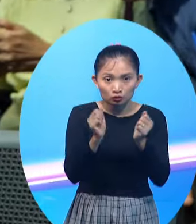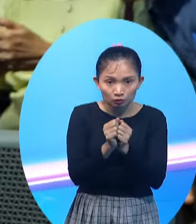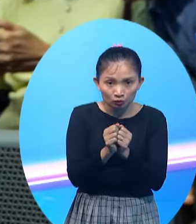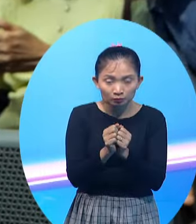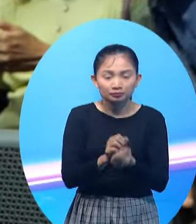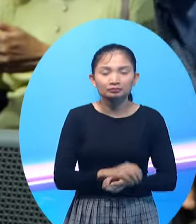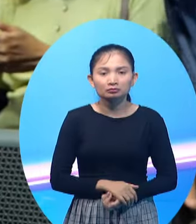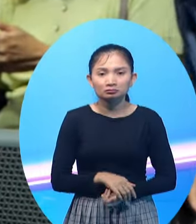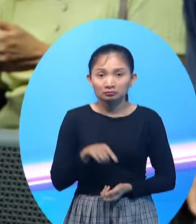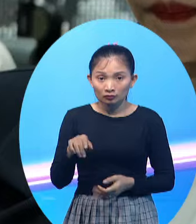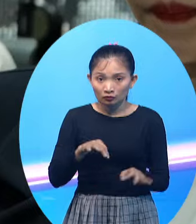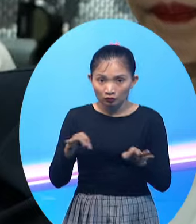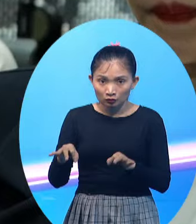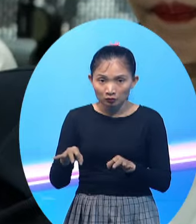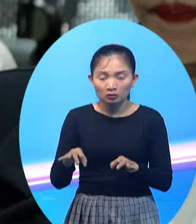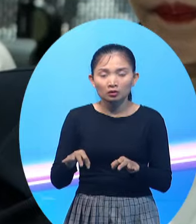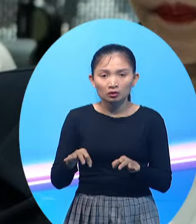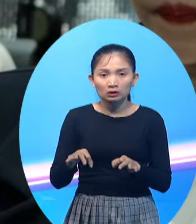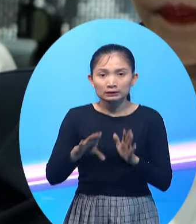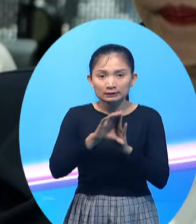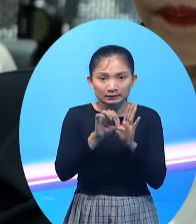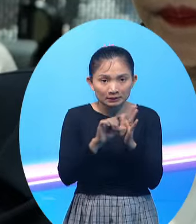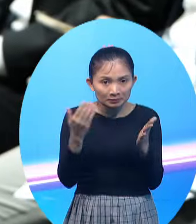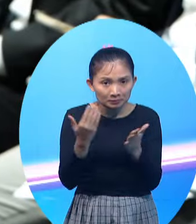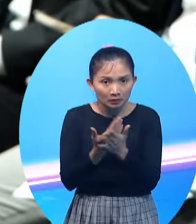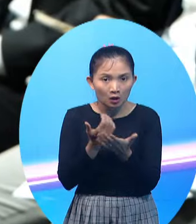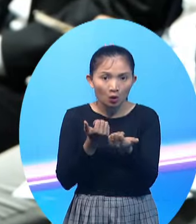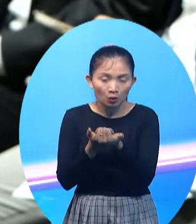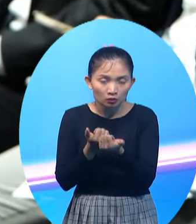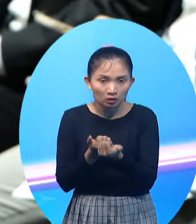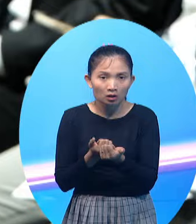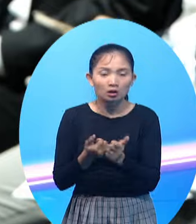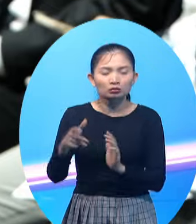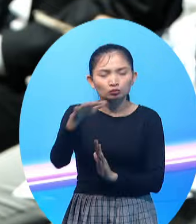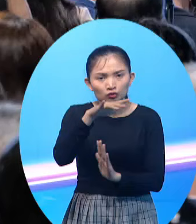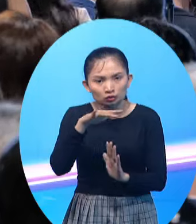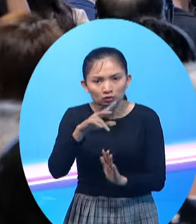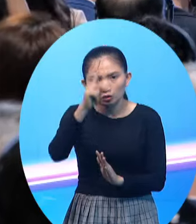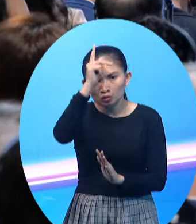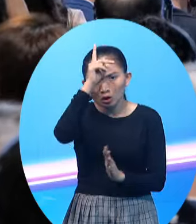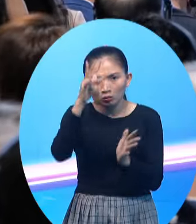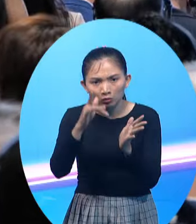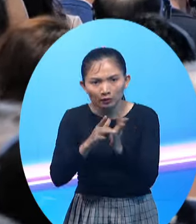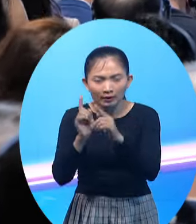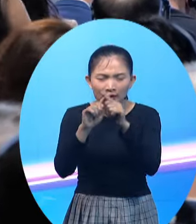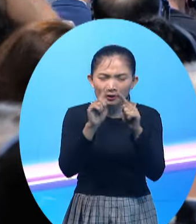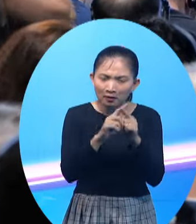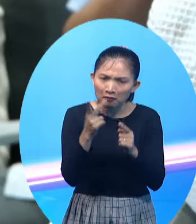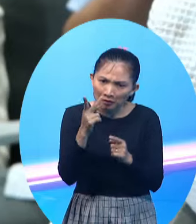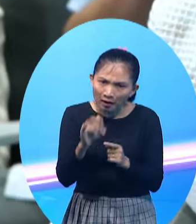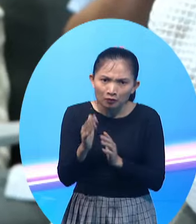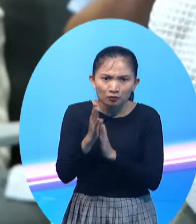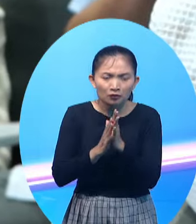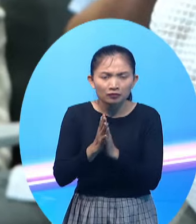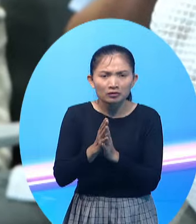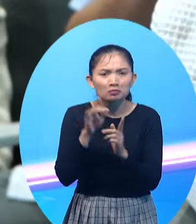sách đặc thù về đầu tư, quản lý đô thị, tài nguyên môi trường, khoa học công nghệ và các ngành nghề ưu tiên thu hút nhà đầu tư chiến lược, phấn đấu trở thành